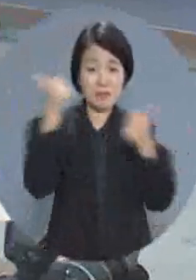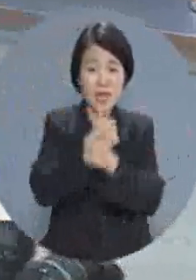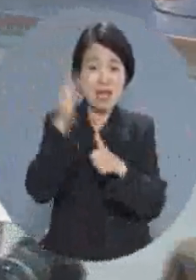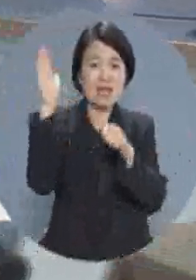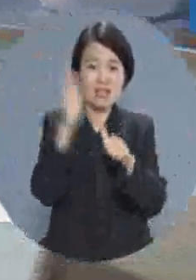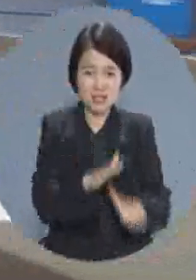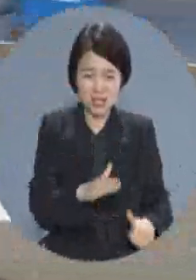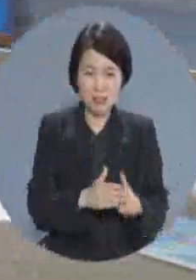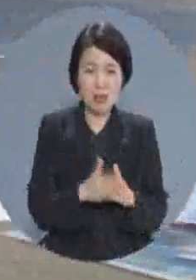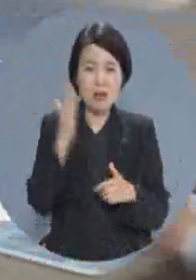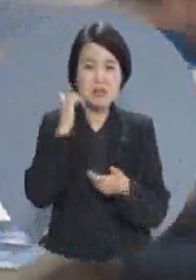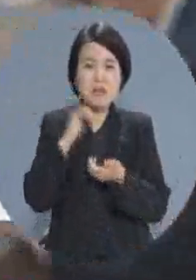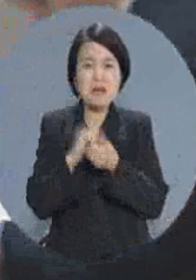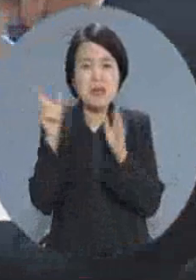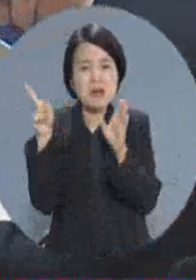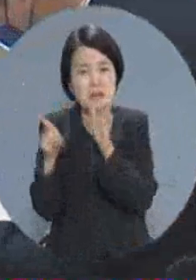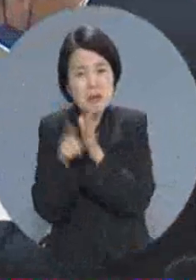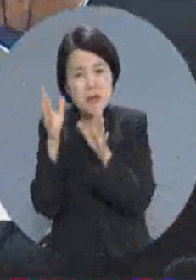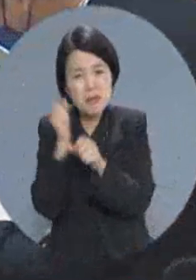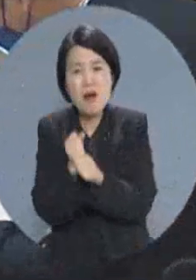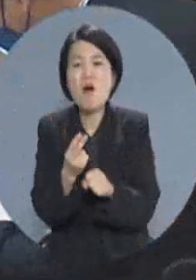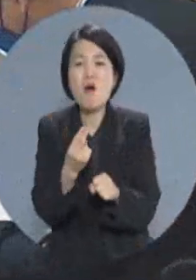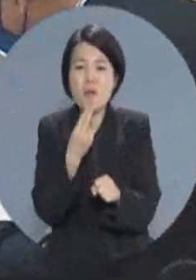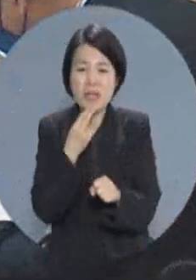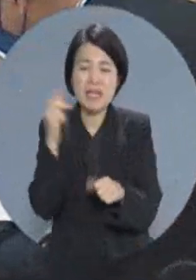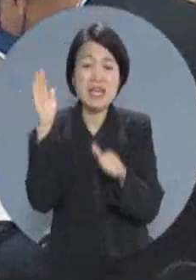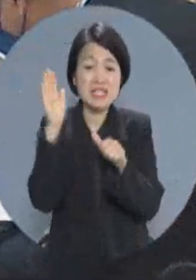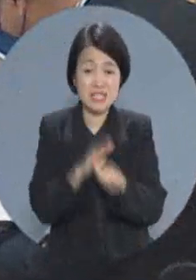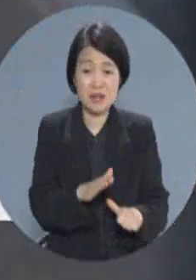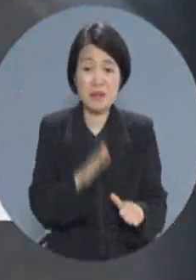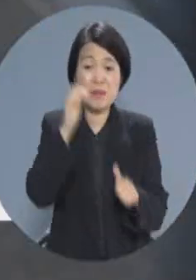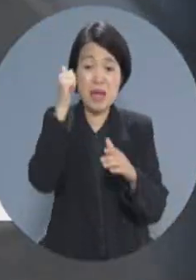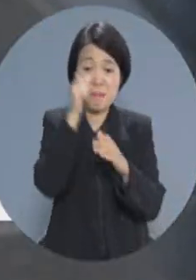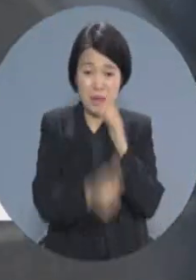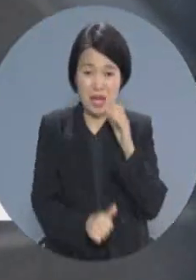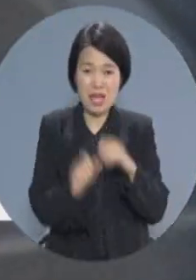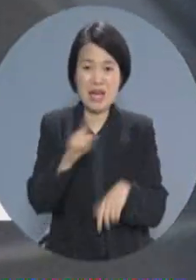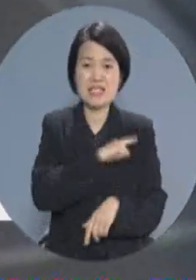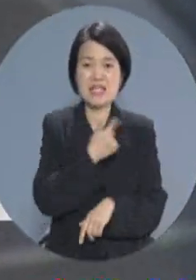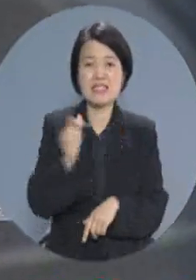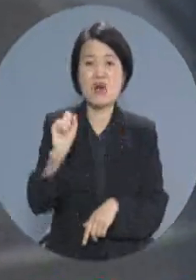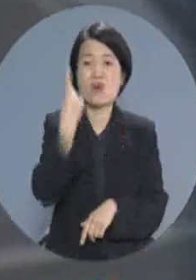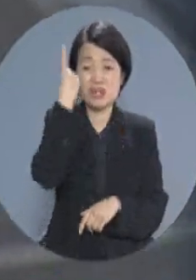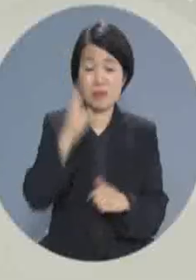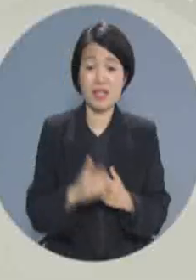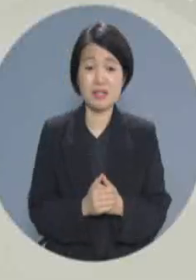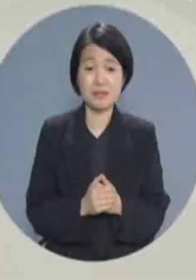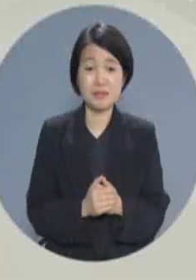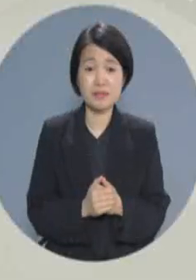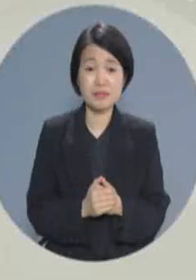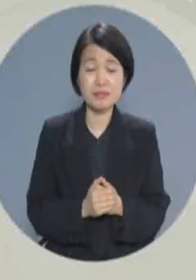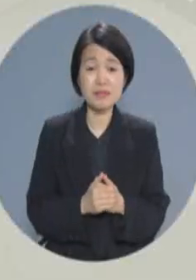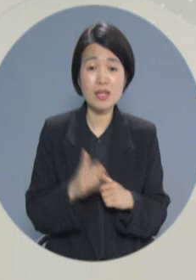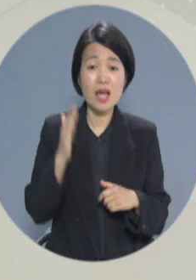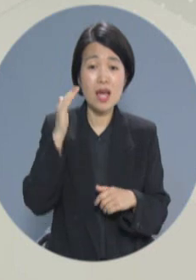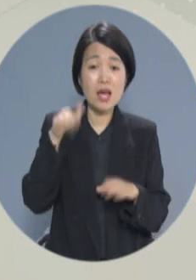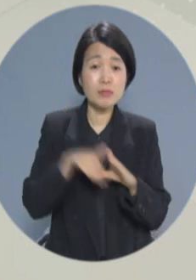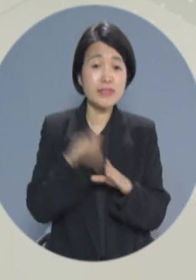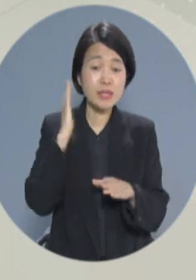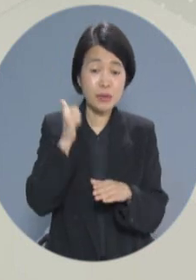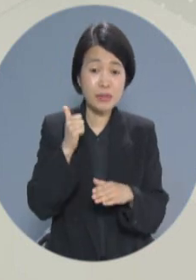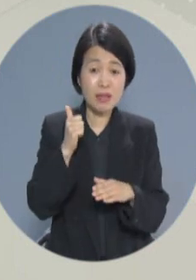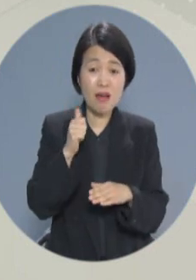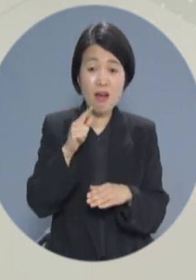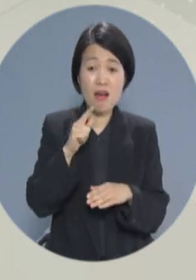더 이상 나주 시민 기대할 게 여러분, 없다는 게 저 최용선은 민주당의 밀린 무덤에 향소 중립이 문재인 정부 초기